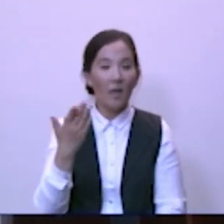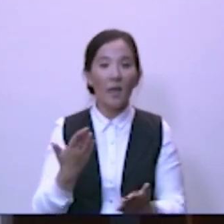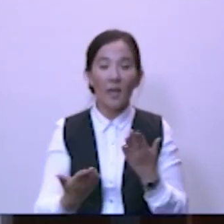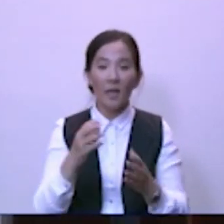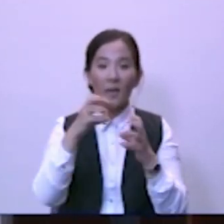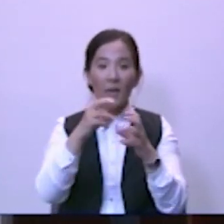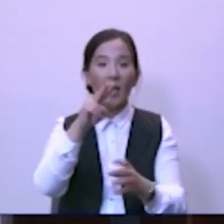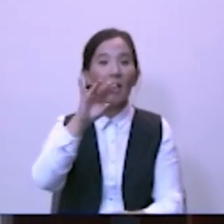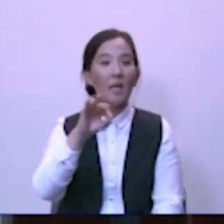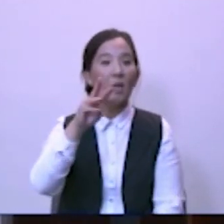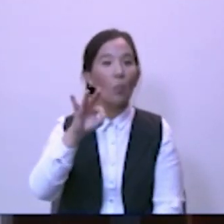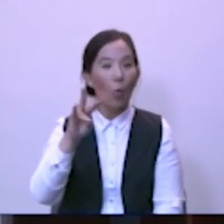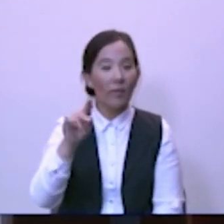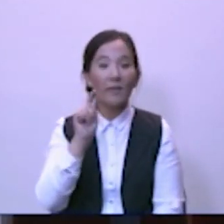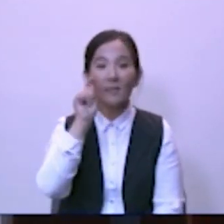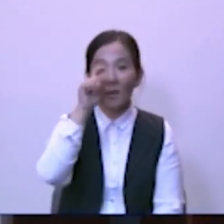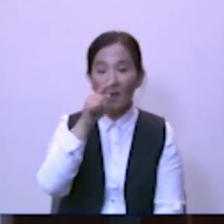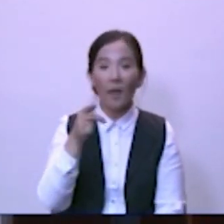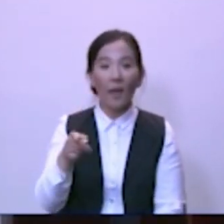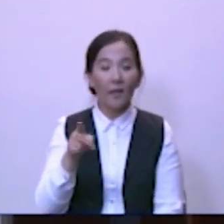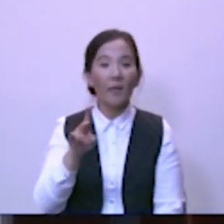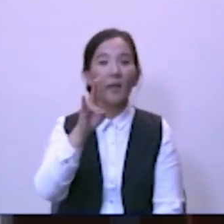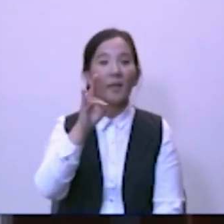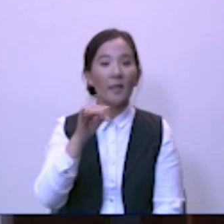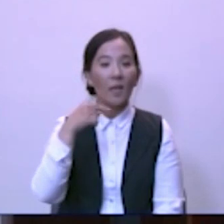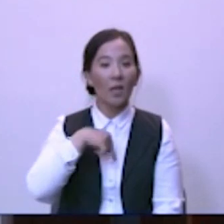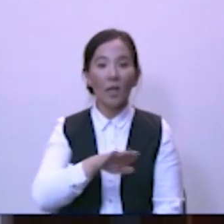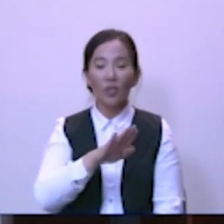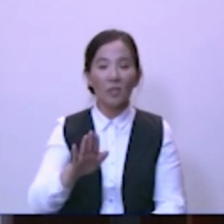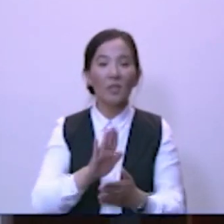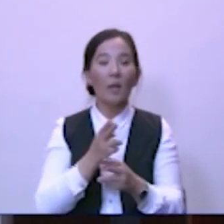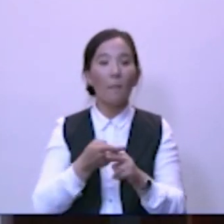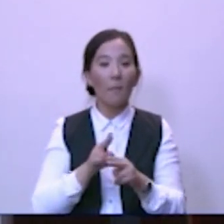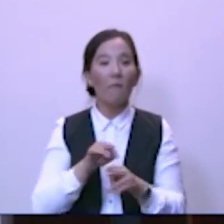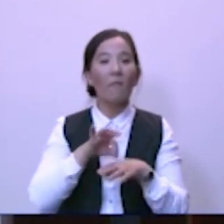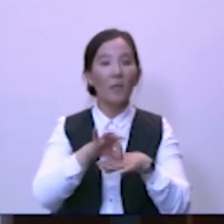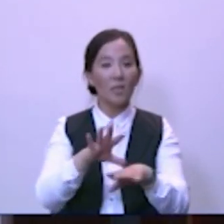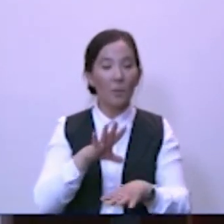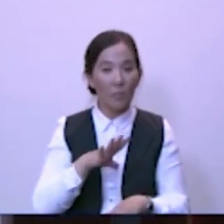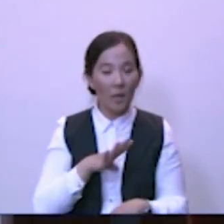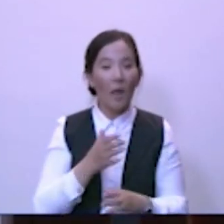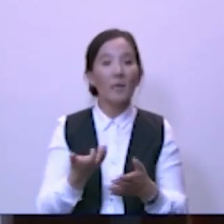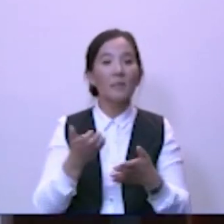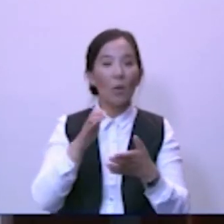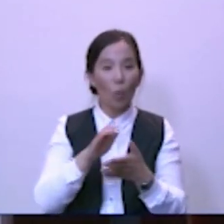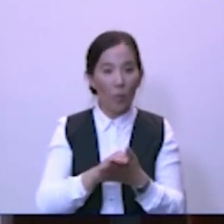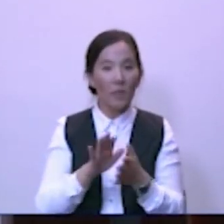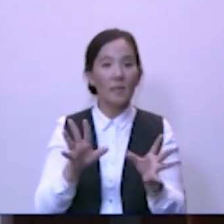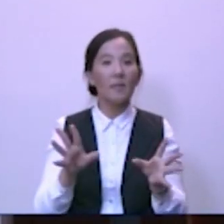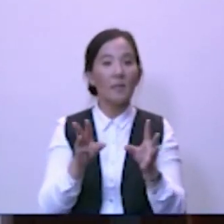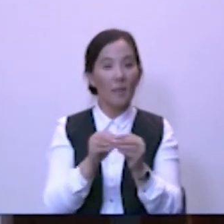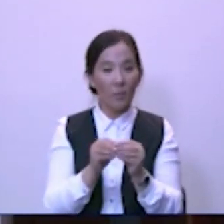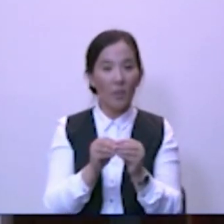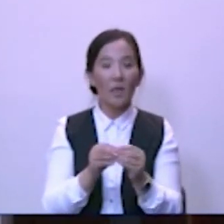лимонная кислота это все органические кислоты мы с вами прошли органический ознакомились с ними